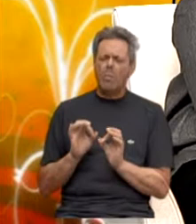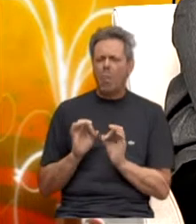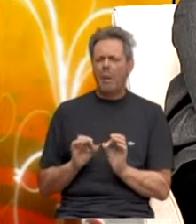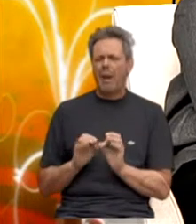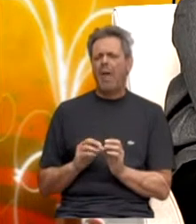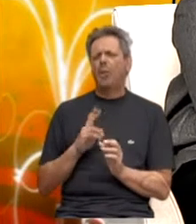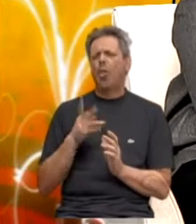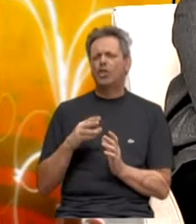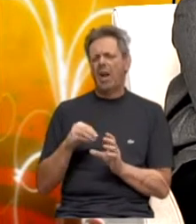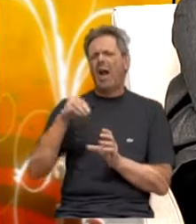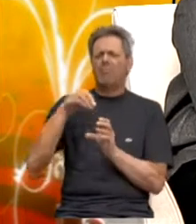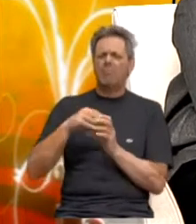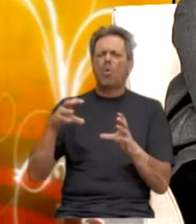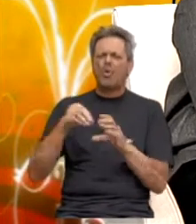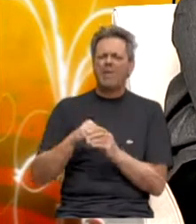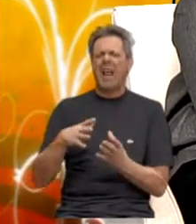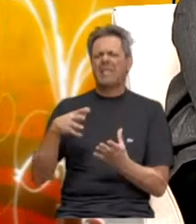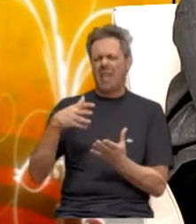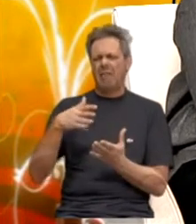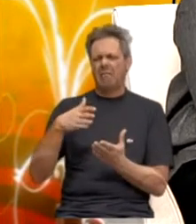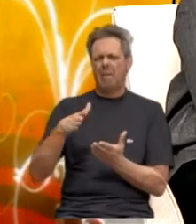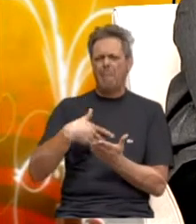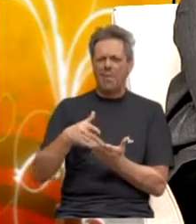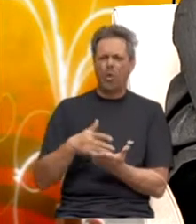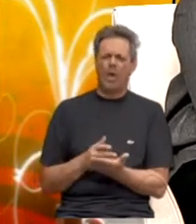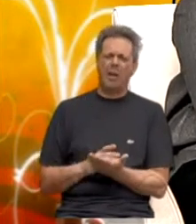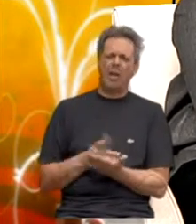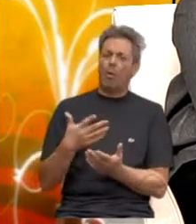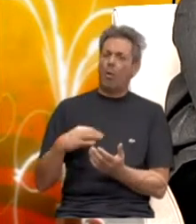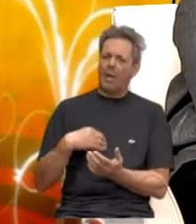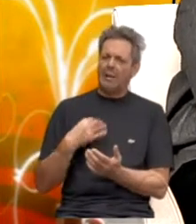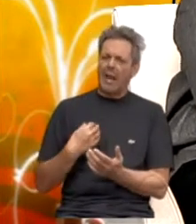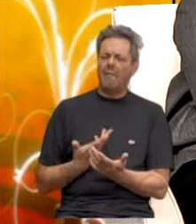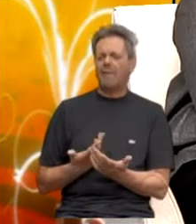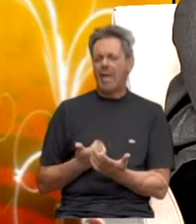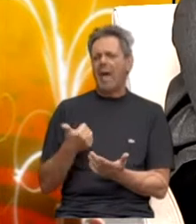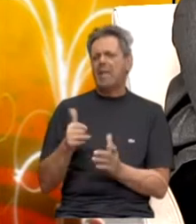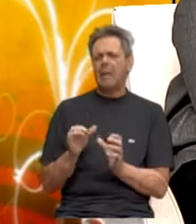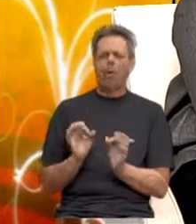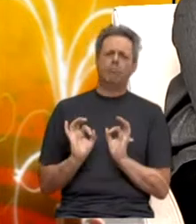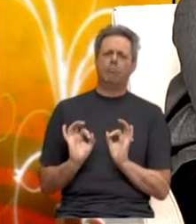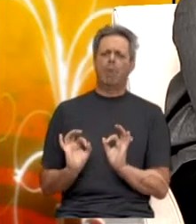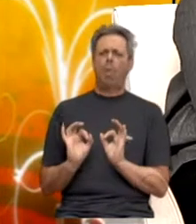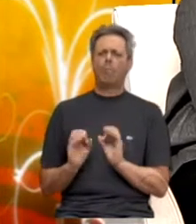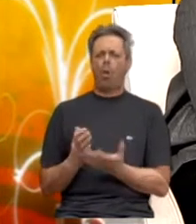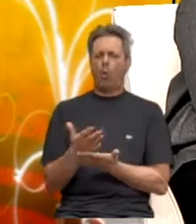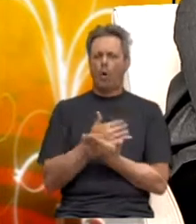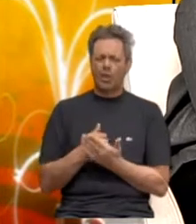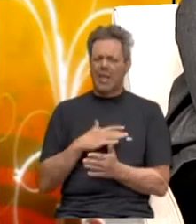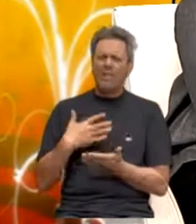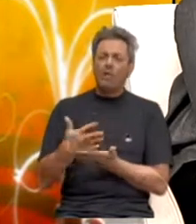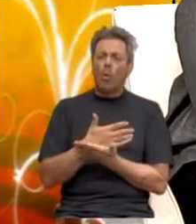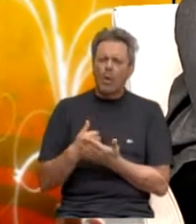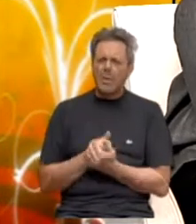količinama, koncentracijama masnoća i koji je dakle, zdrav za jedno umjereno korištenje. Sve što